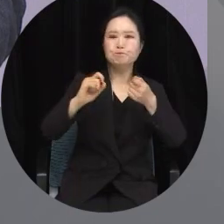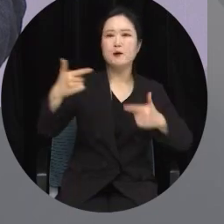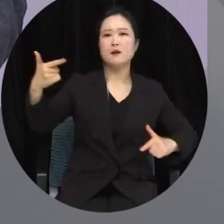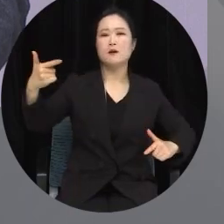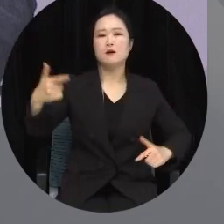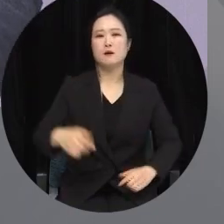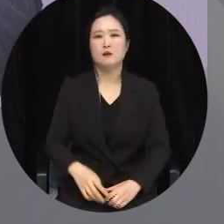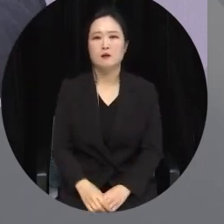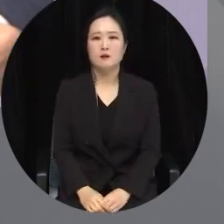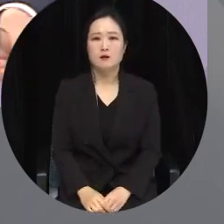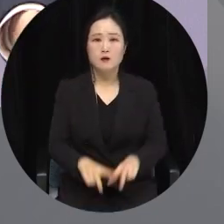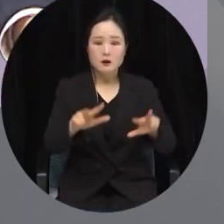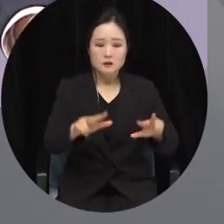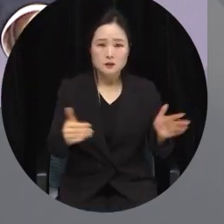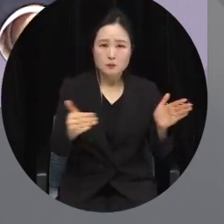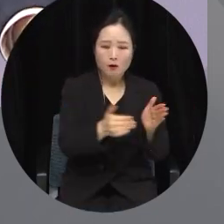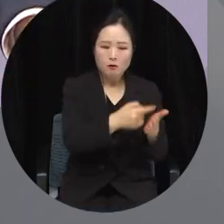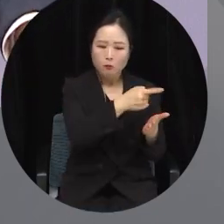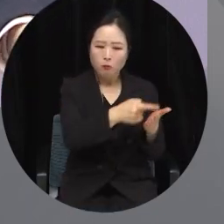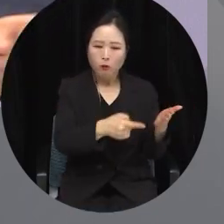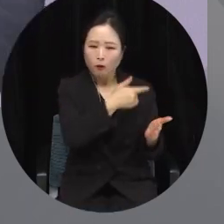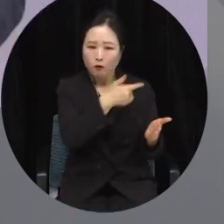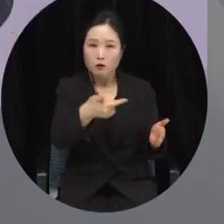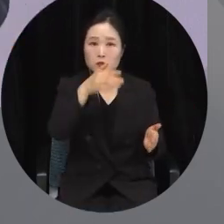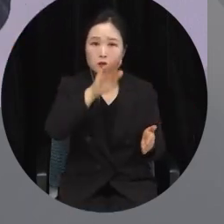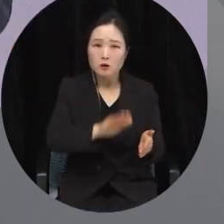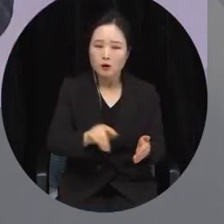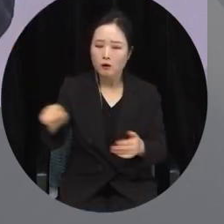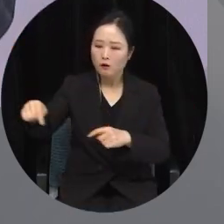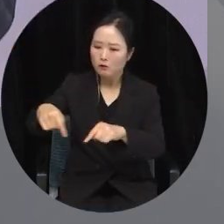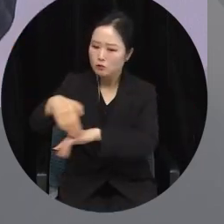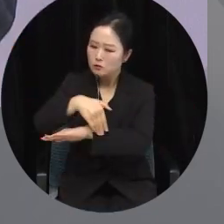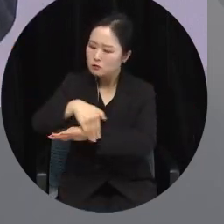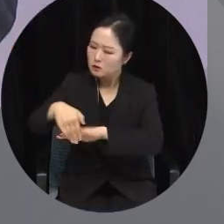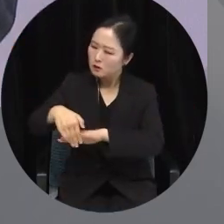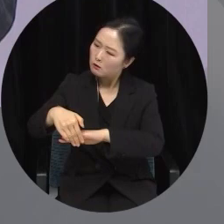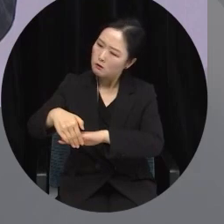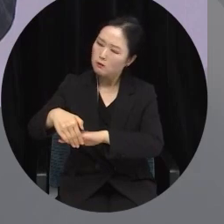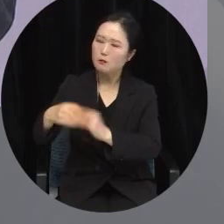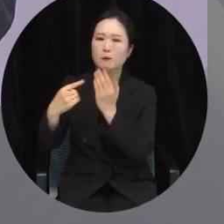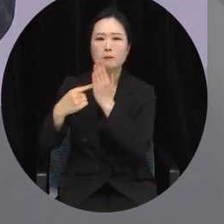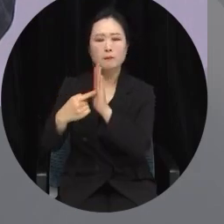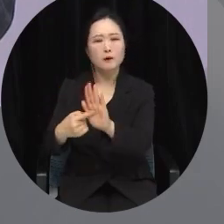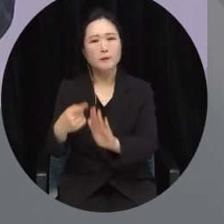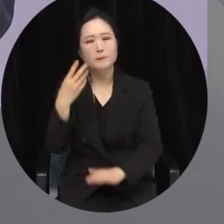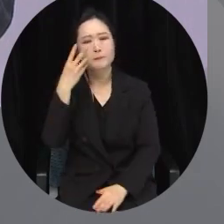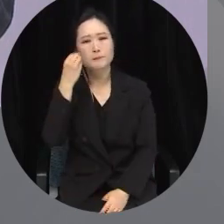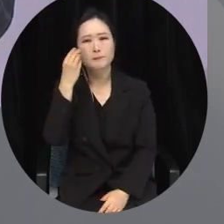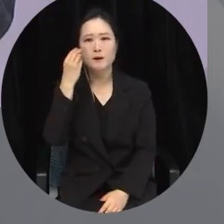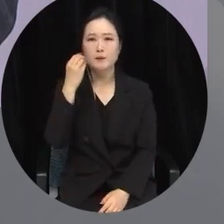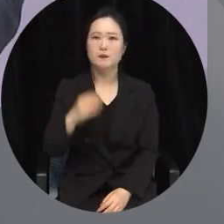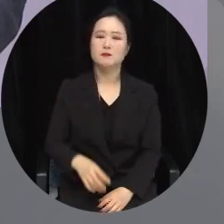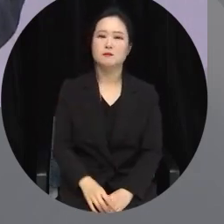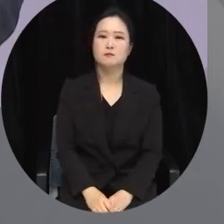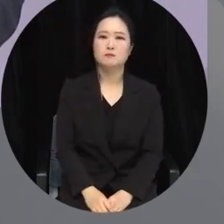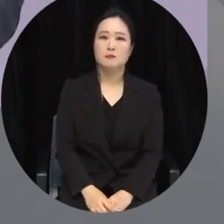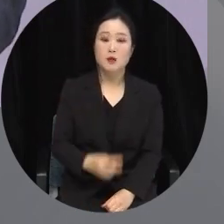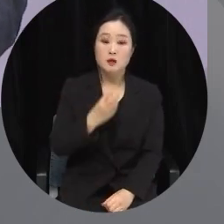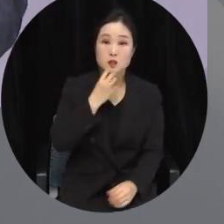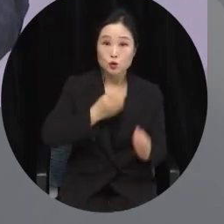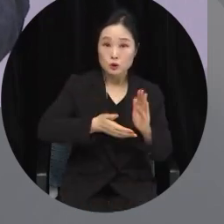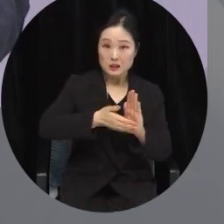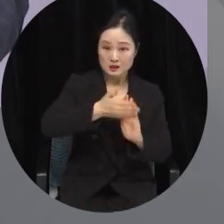많은데 어떻게 이렇게 일방적인 정책을 발표하셨냐 하니까, 어찌 보면 서울을